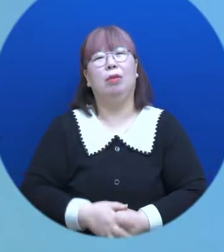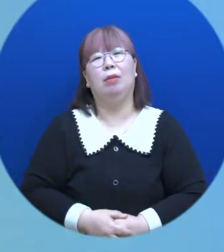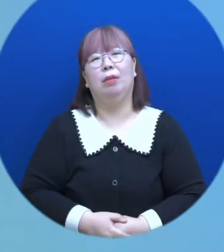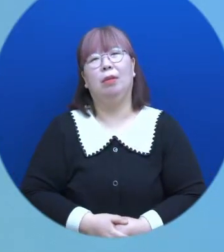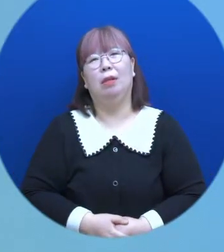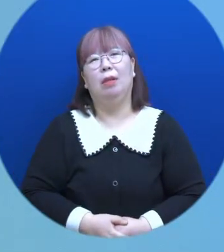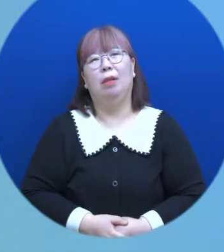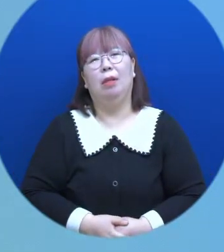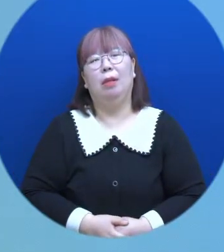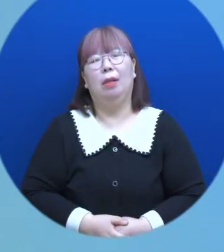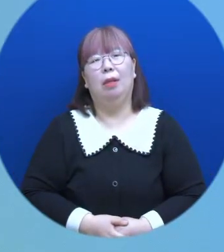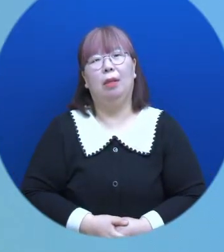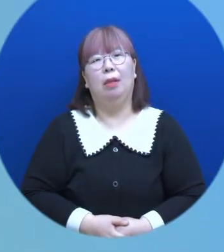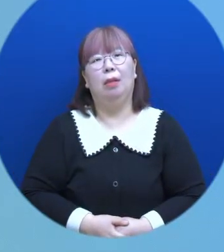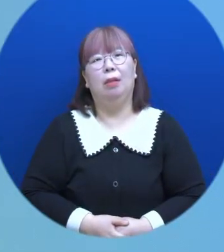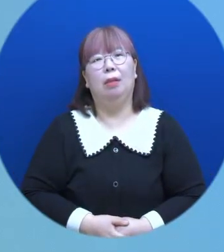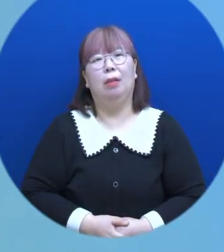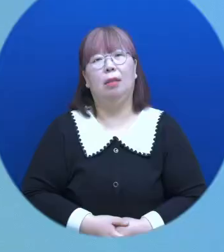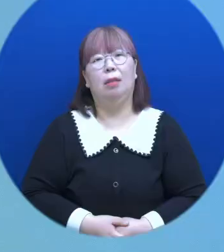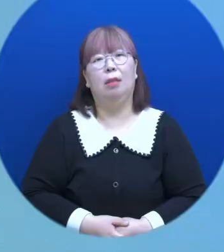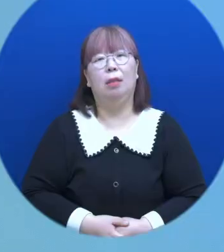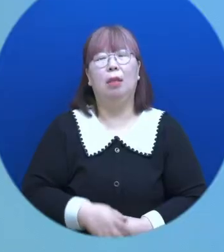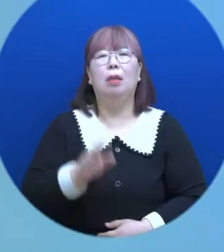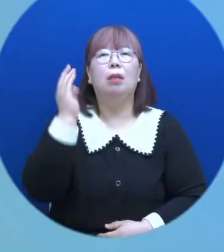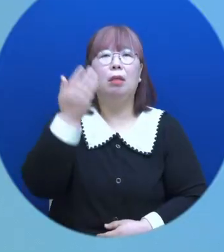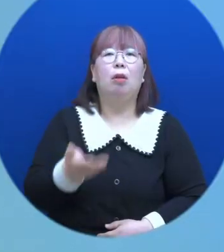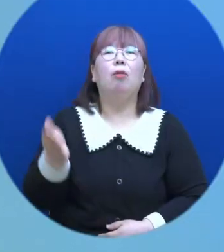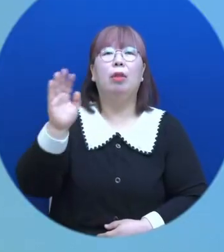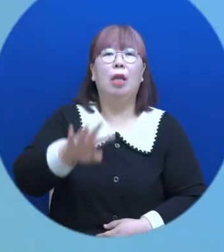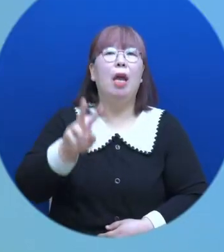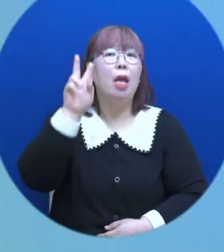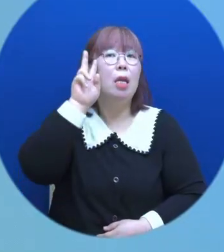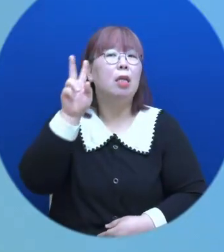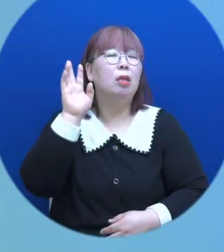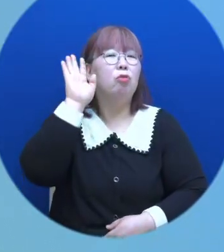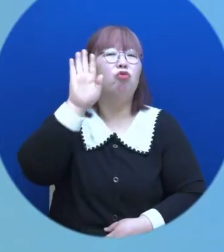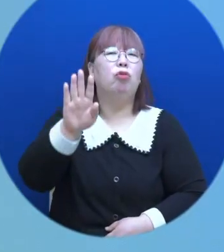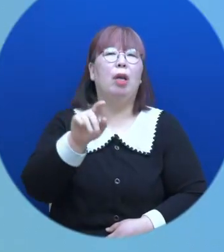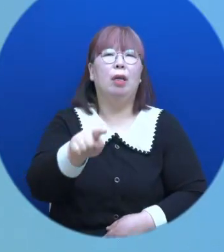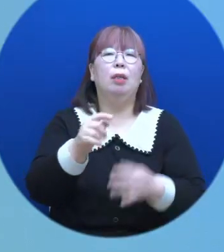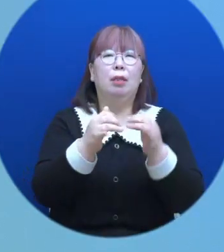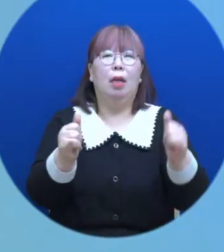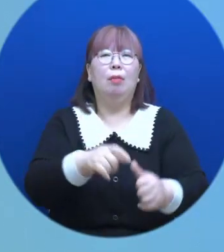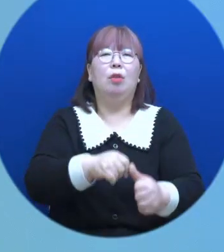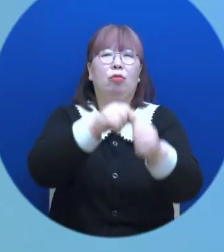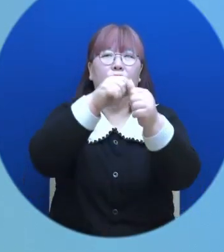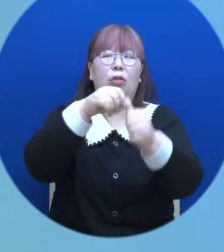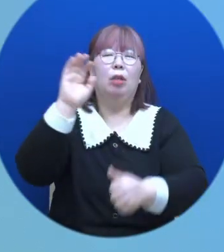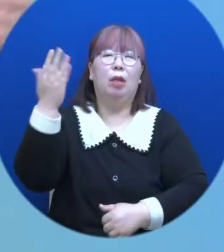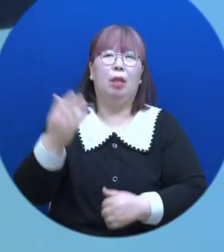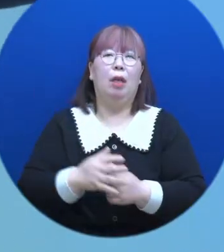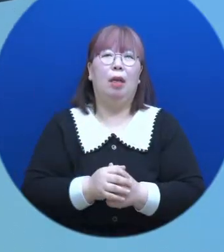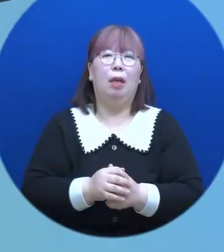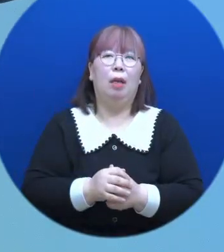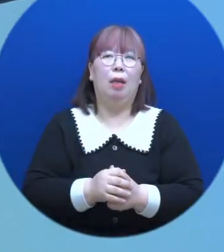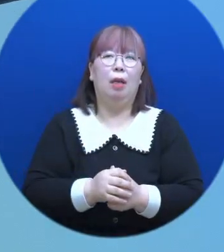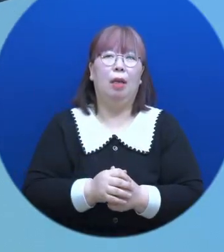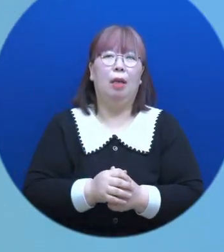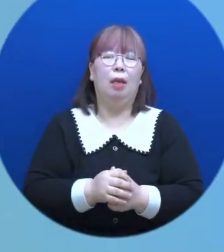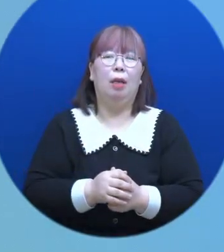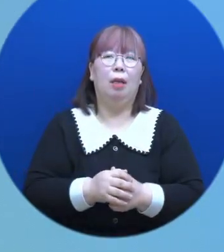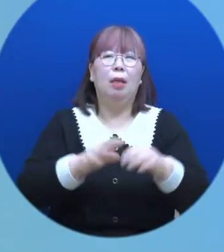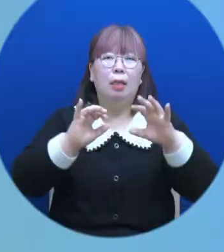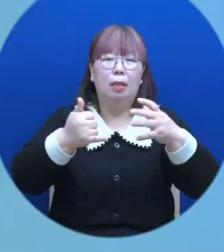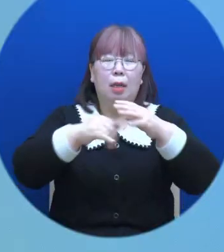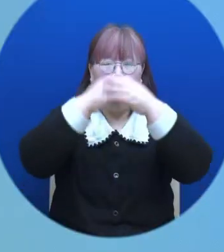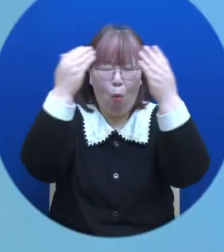합니다. 그런데 48시간 만에 기습까지 그를 구출해내잖아요. 세계